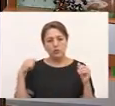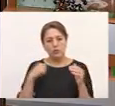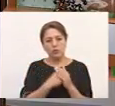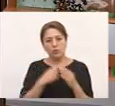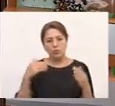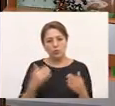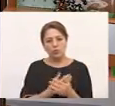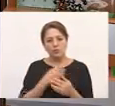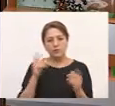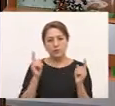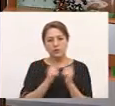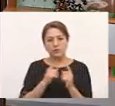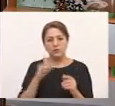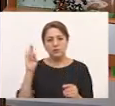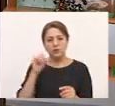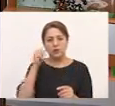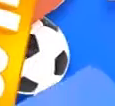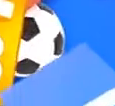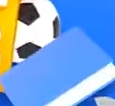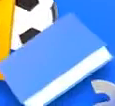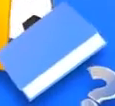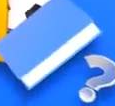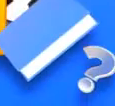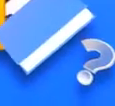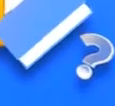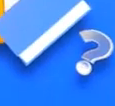на уроках русского языка.